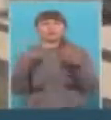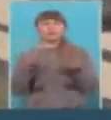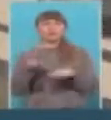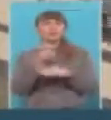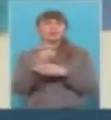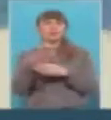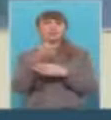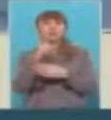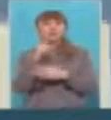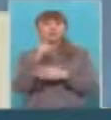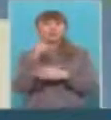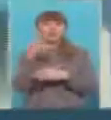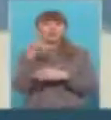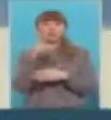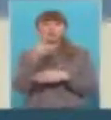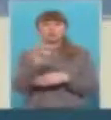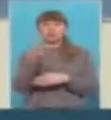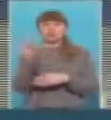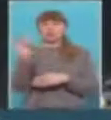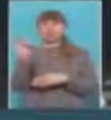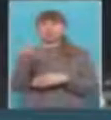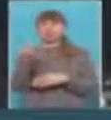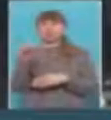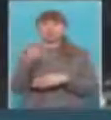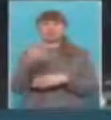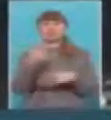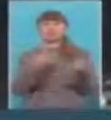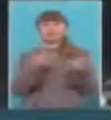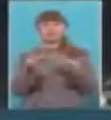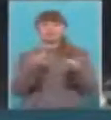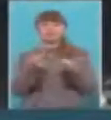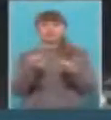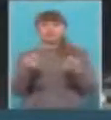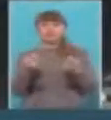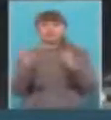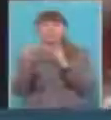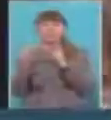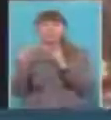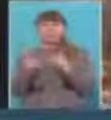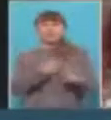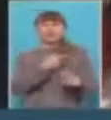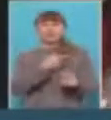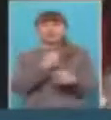орналасты. Осылайша мегаполистегі іргелістердің ілгерілегенін айтқан жастар өнерлерін де көрсетіп,